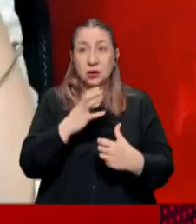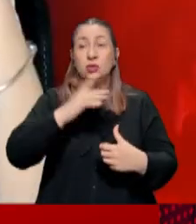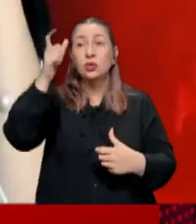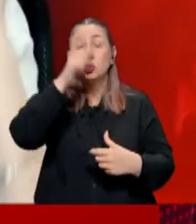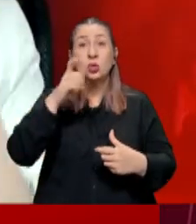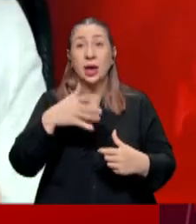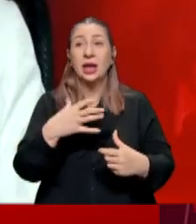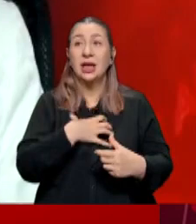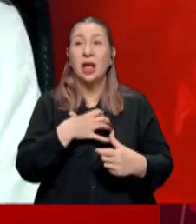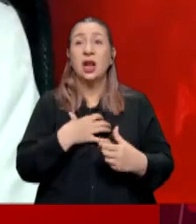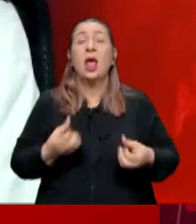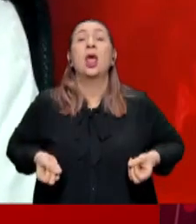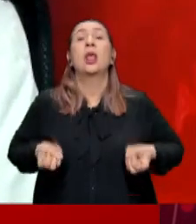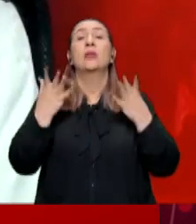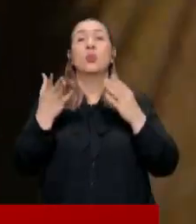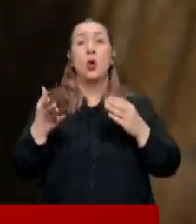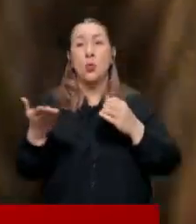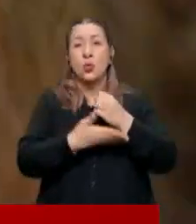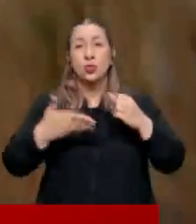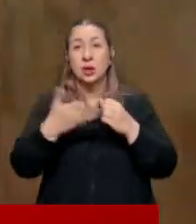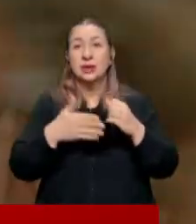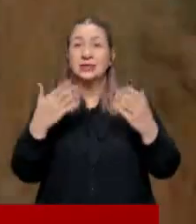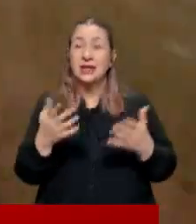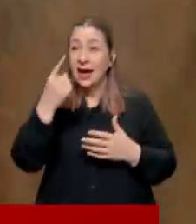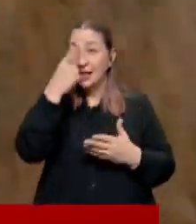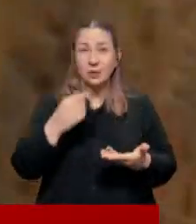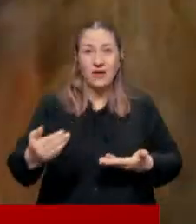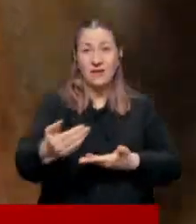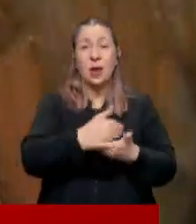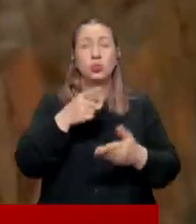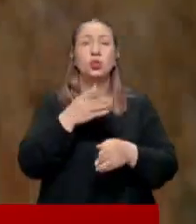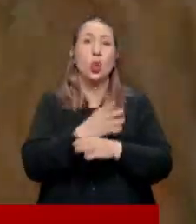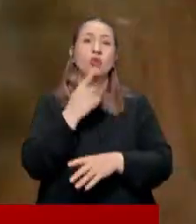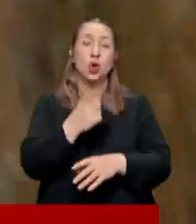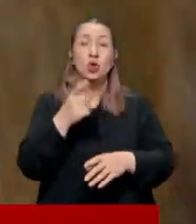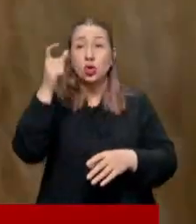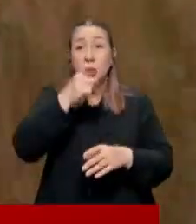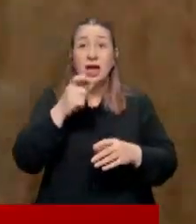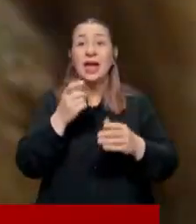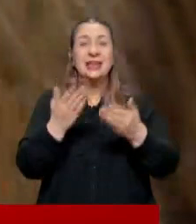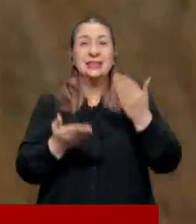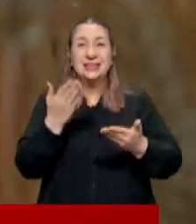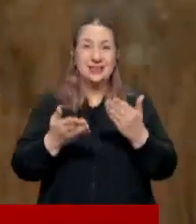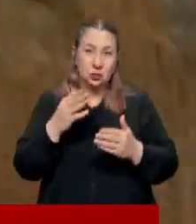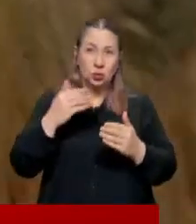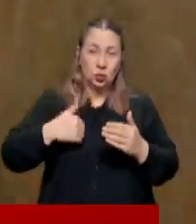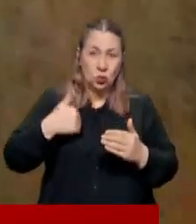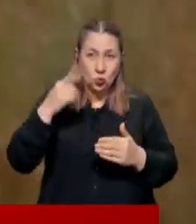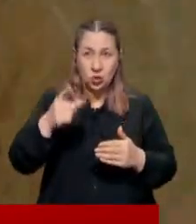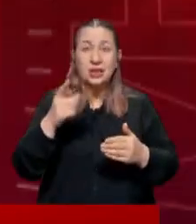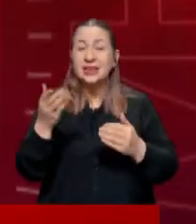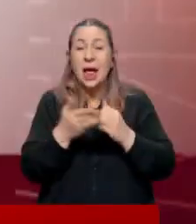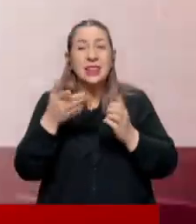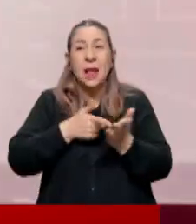Türkiye kendine yetmiyor buğdayda artık. Zaten resmi veriler de bunu doğruluyor. Türkiye İstatistik Kurumu tarımsal yeterlilik